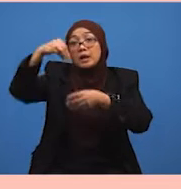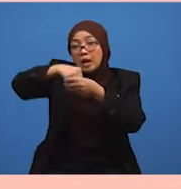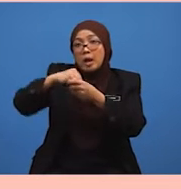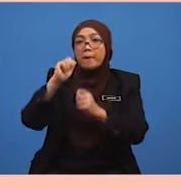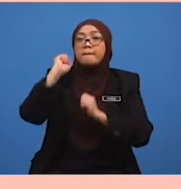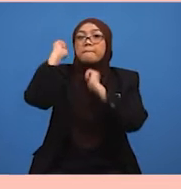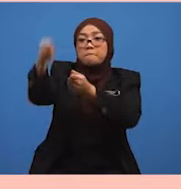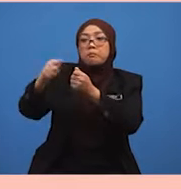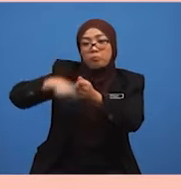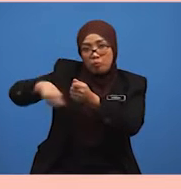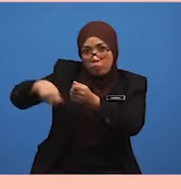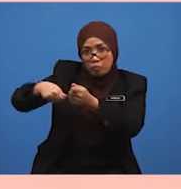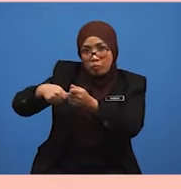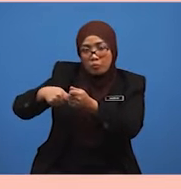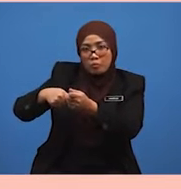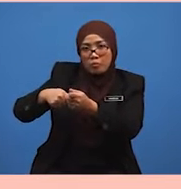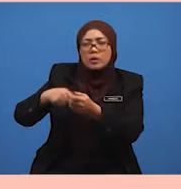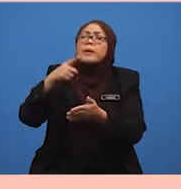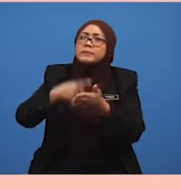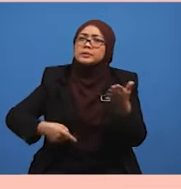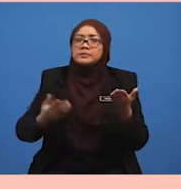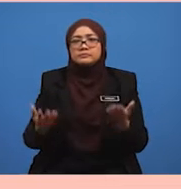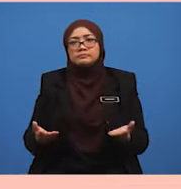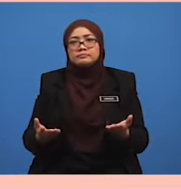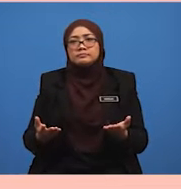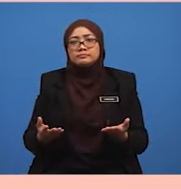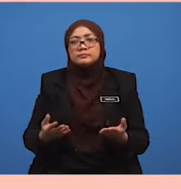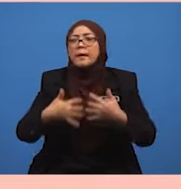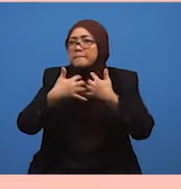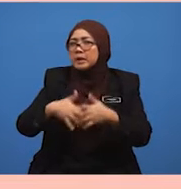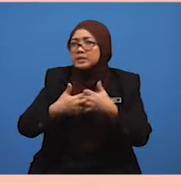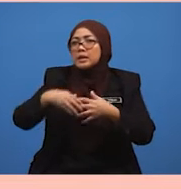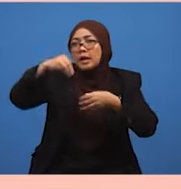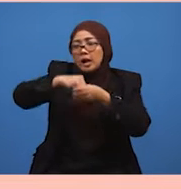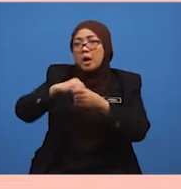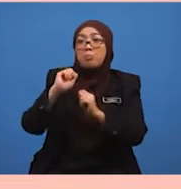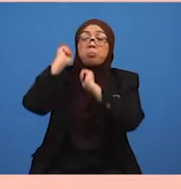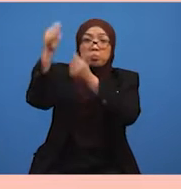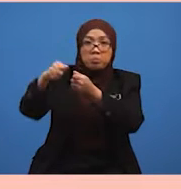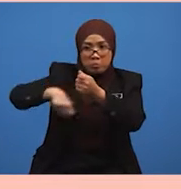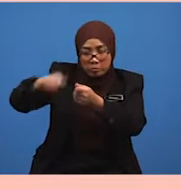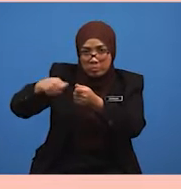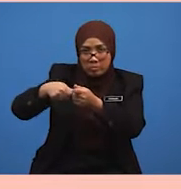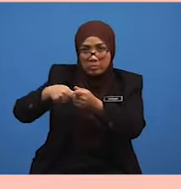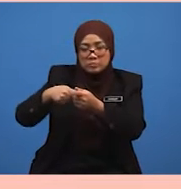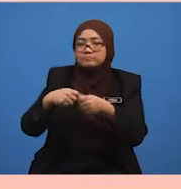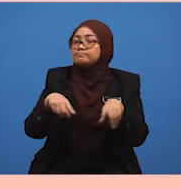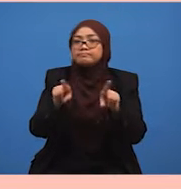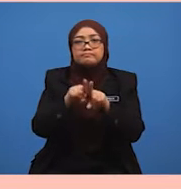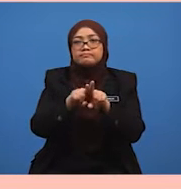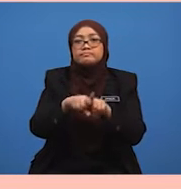Pada pandangan saya, mesin yang terlibat dalam joran pancing ialah takal, tuas dan